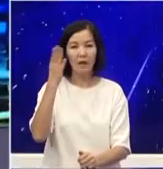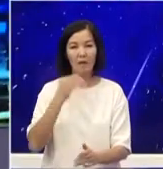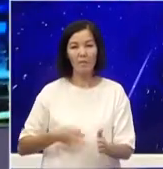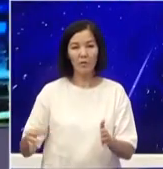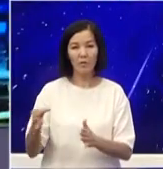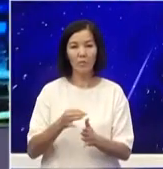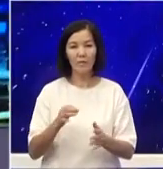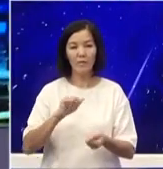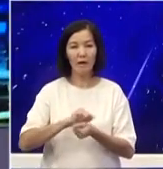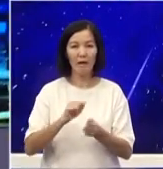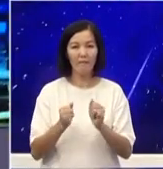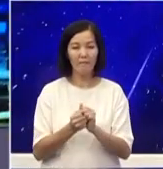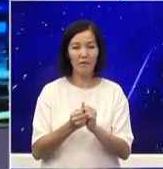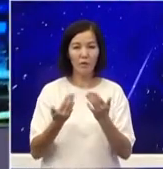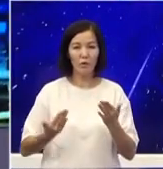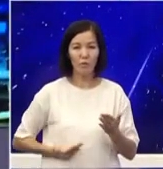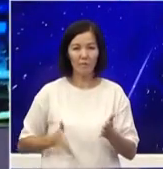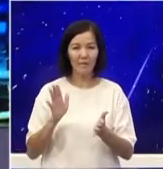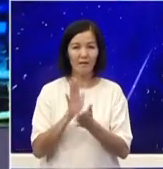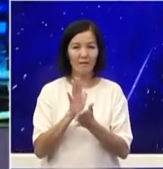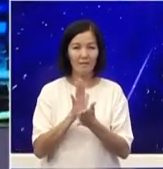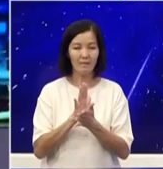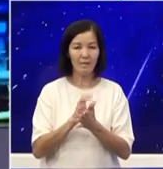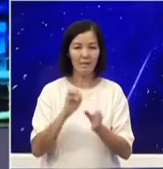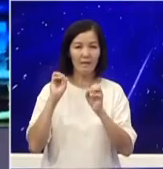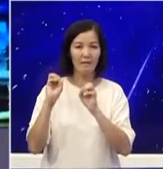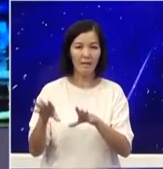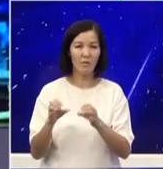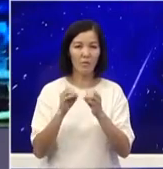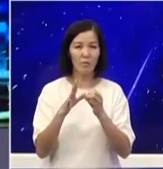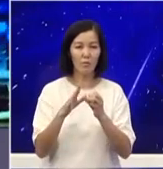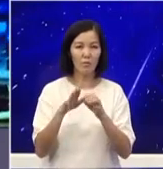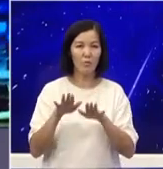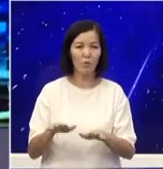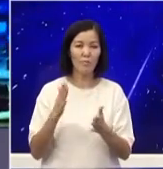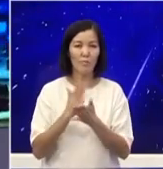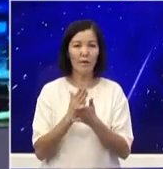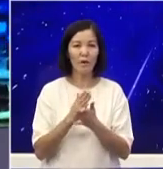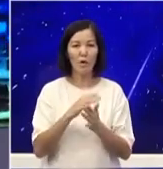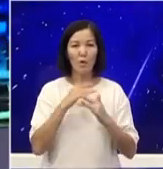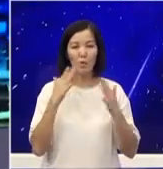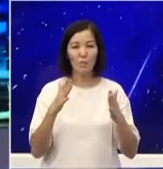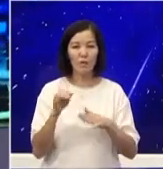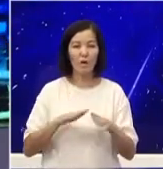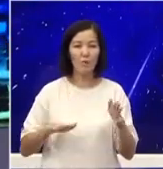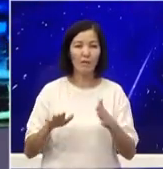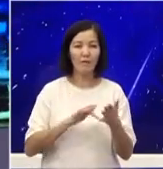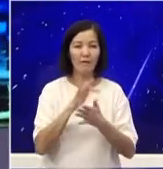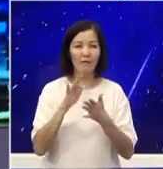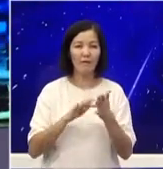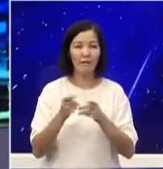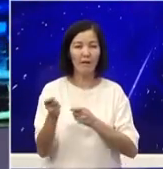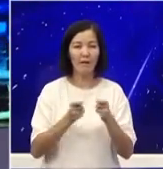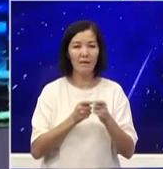Хабарымызды жалғастырамыз. Алматы облысында қатты тұрмыстық қалдықтардың 14 полигоны бар. Олардың басым бөлігі аудандық және